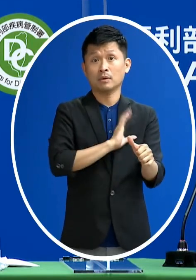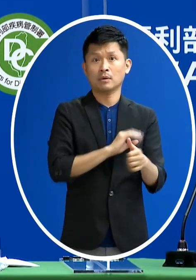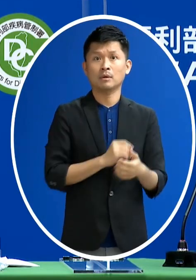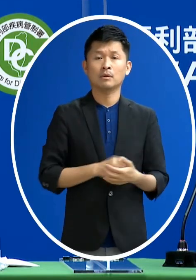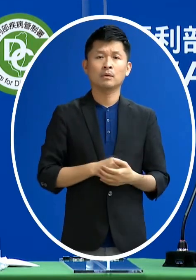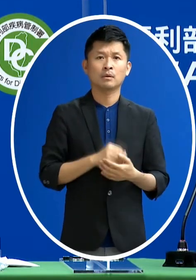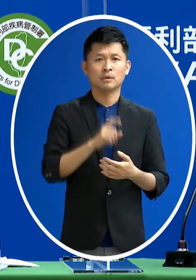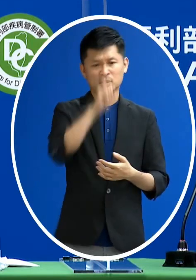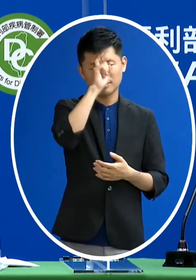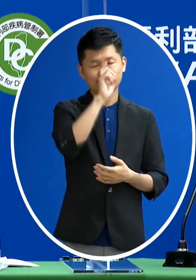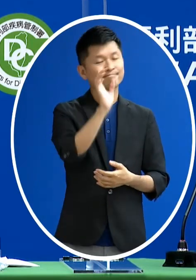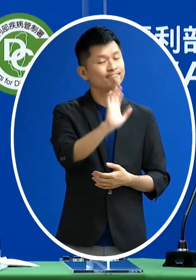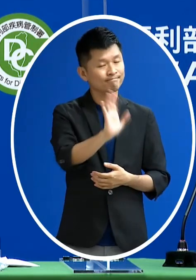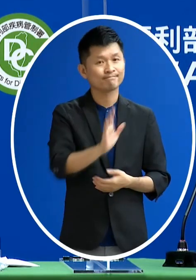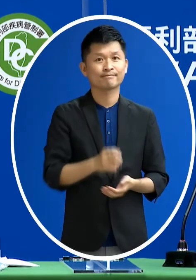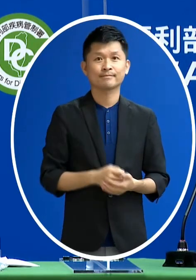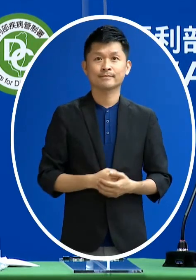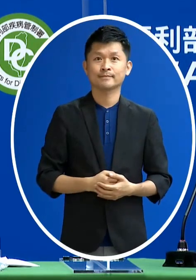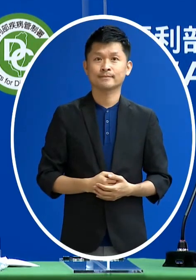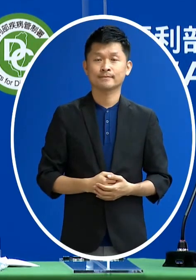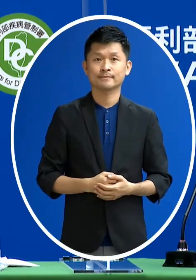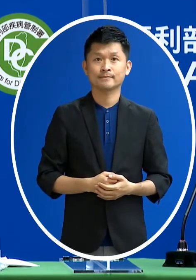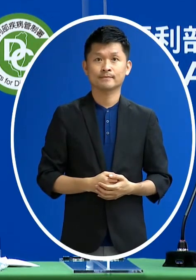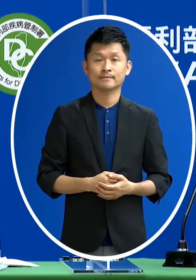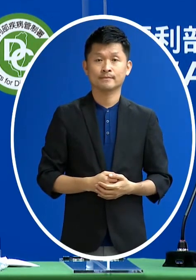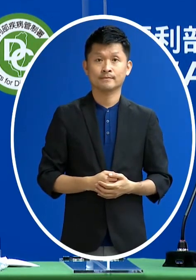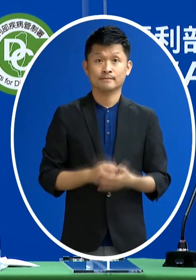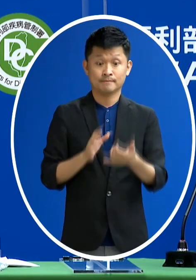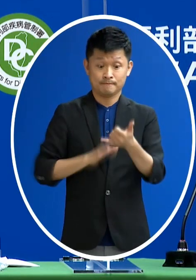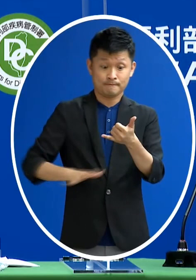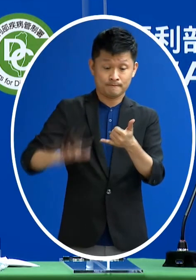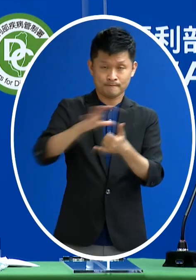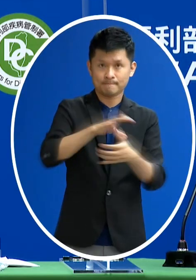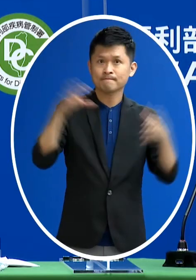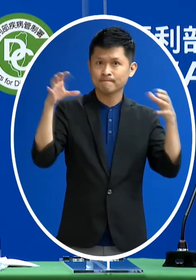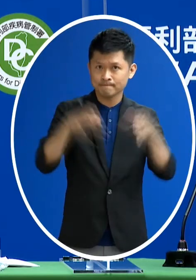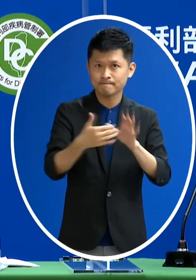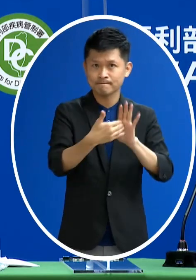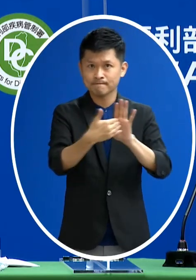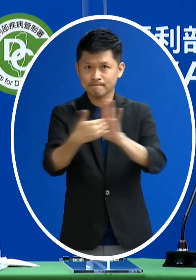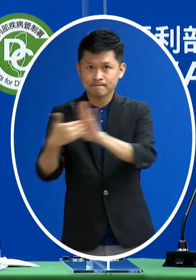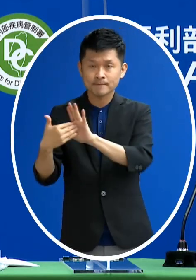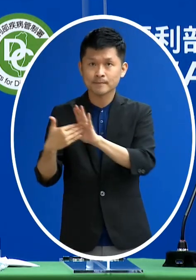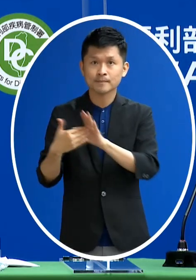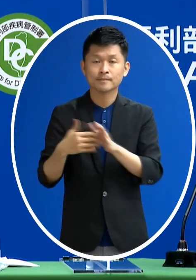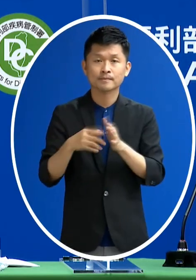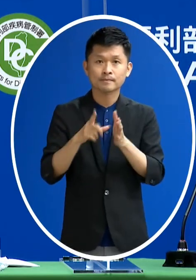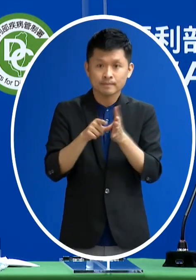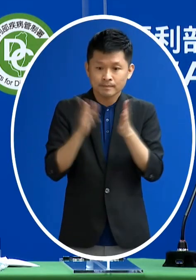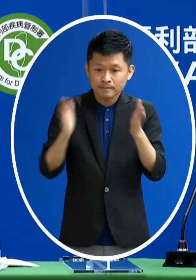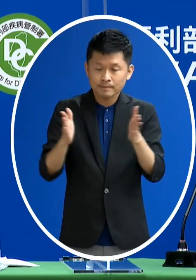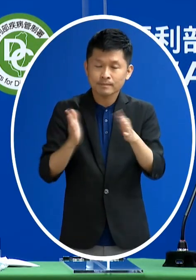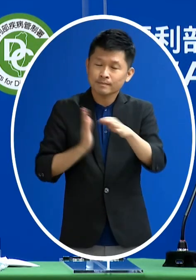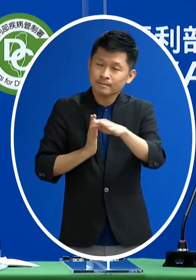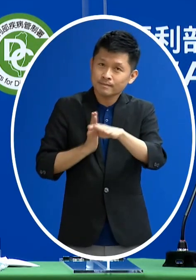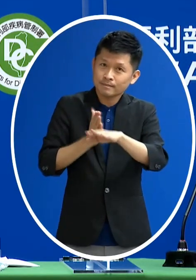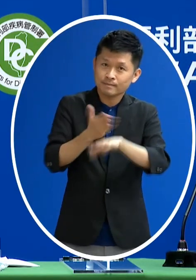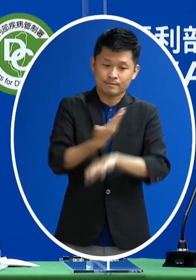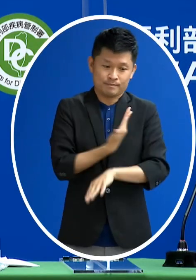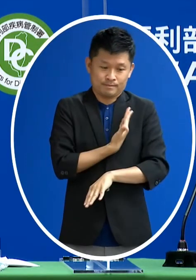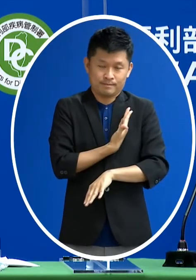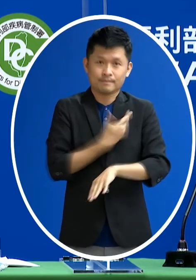讲，在一个防疫是全民一起，好一段时间会度过的。大家在这段时间，好稍微根据我